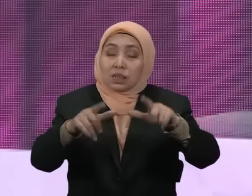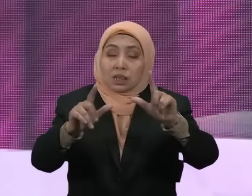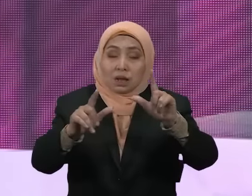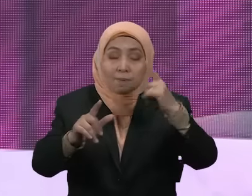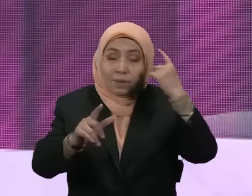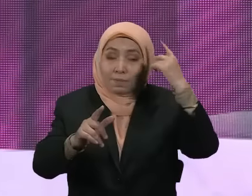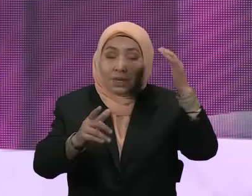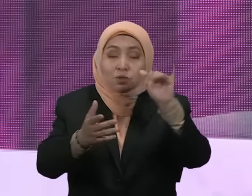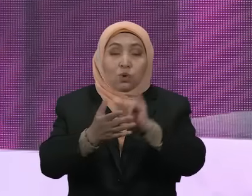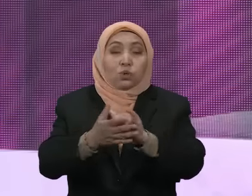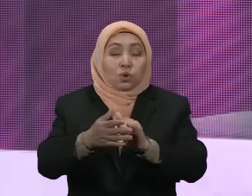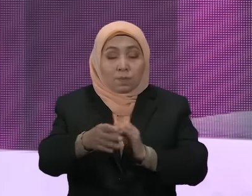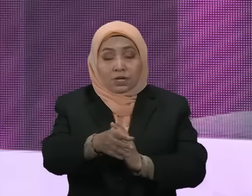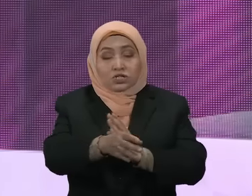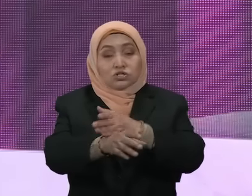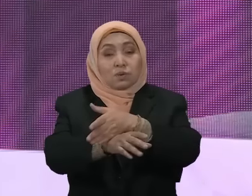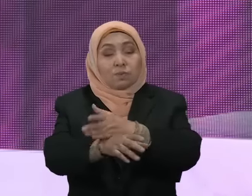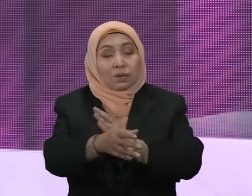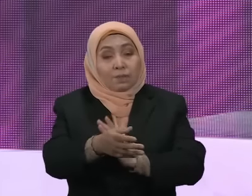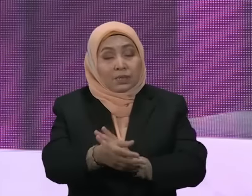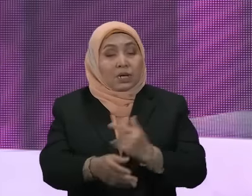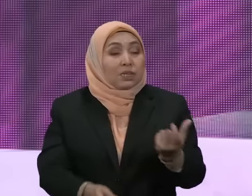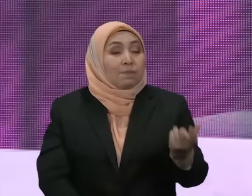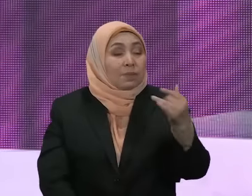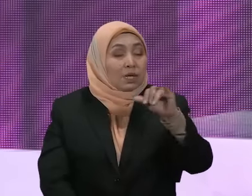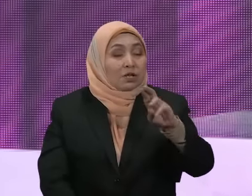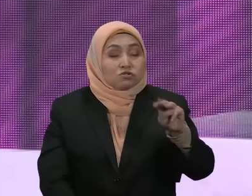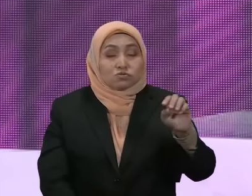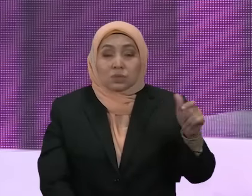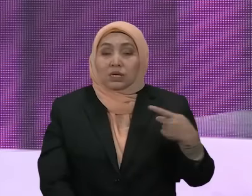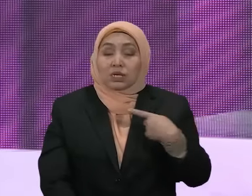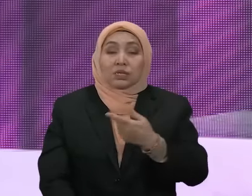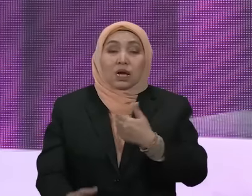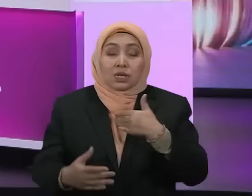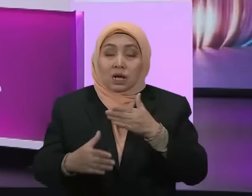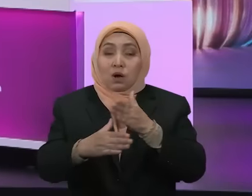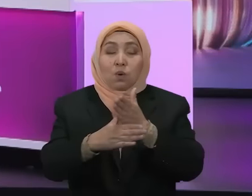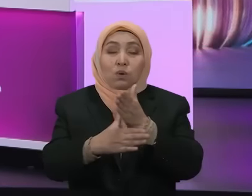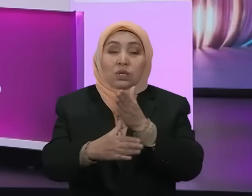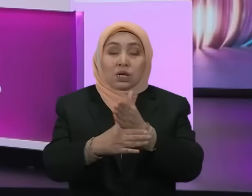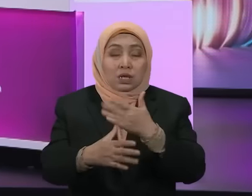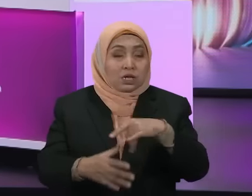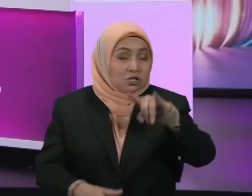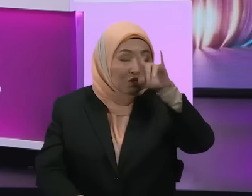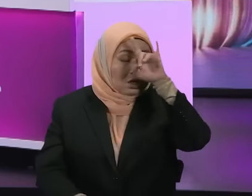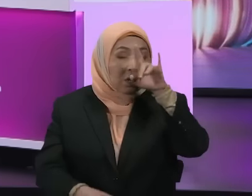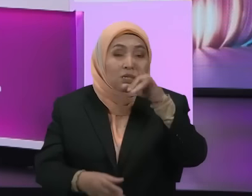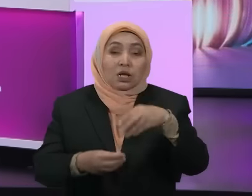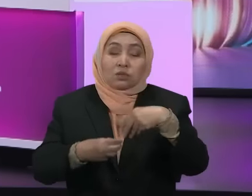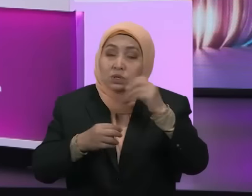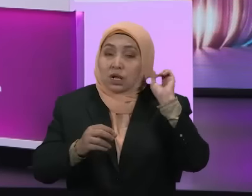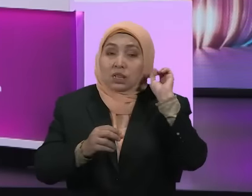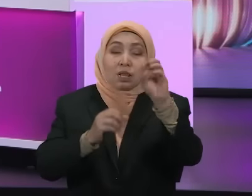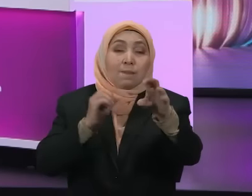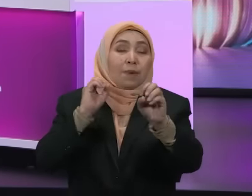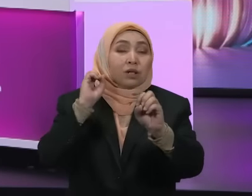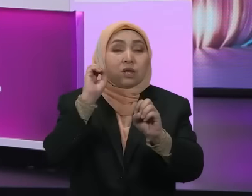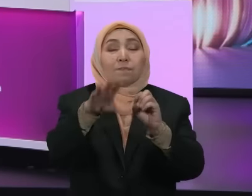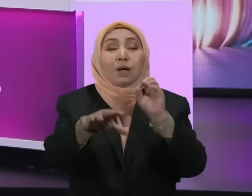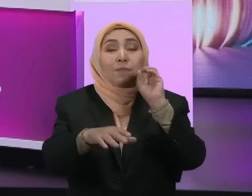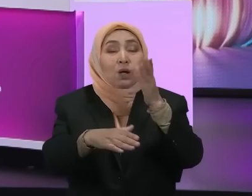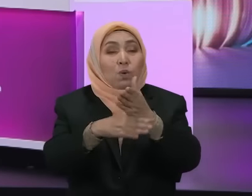untuk menyembelih kepada Nabi Ismail. Tapi biasalah ada godaan daripada syaitan. Itu yang dilempar tu. Betul. Kan? Syaitan menggoda Nabi